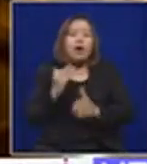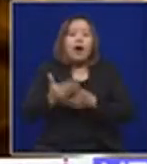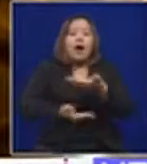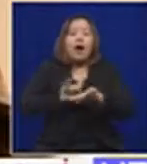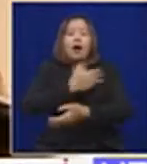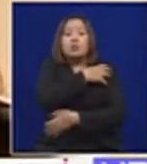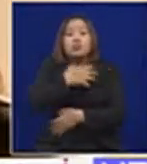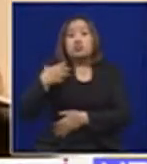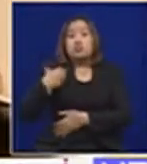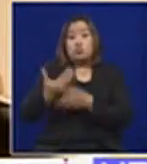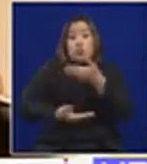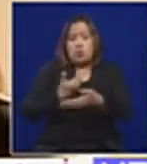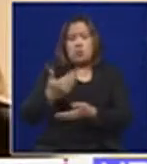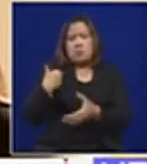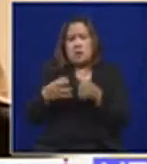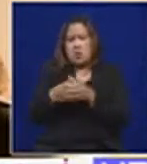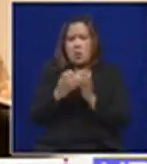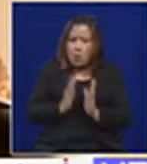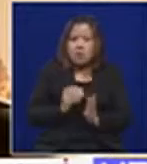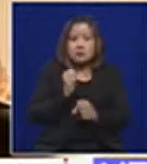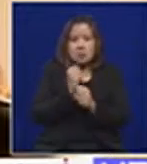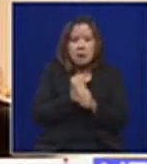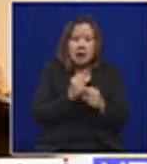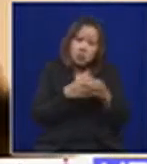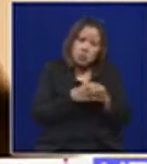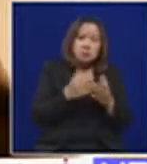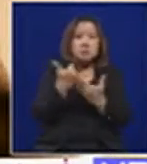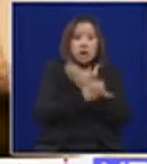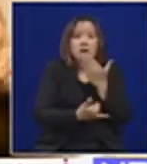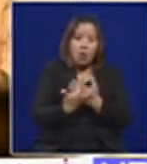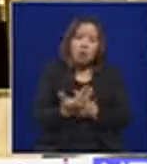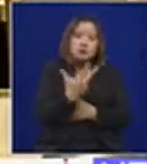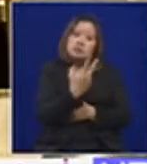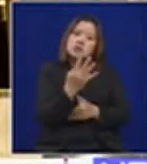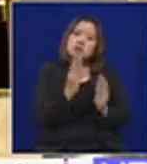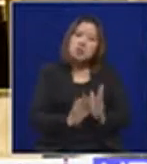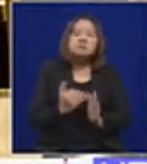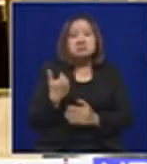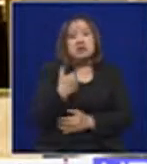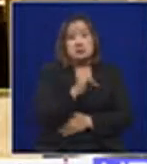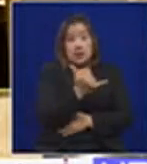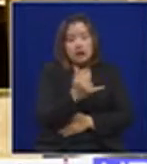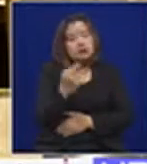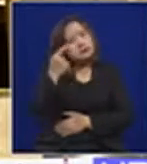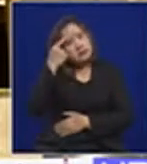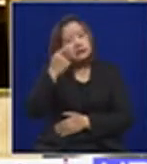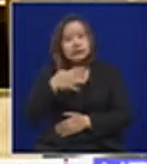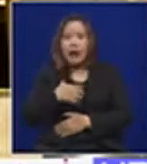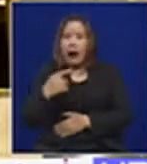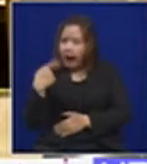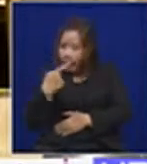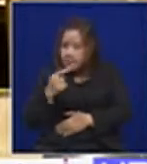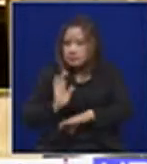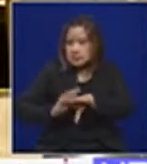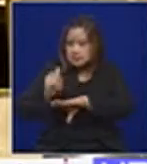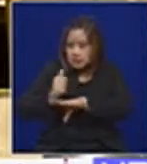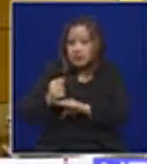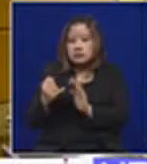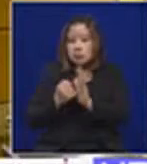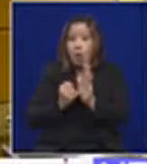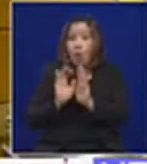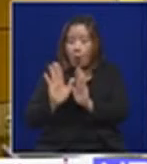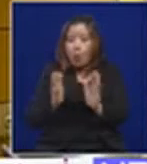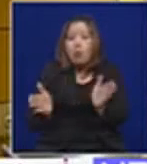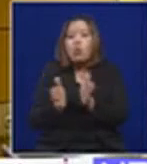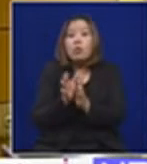ละเมืองมีคณะทำงานอยู่เพียง 3-4 คนเท่านั้นดังนั้นจึงจำเป็นอย่างยิ่งที่จะต้องว่าจ้างบุคคลท้องถิ่นให้เข้ามาอยู่ในคณะ